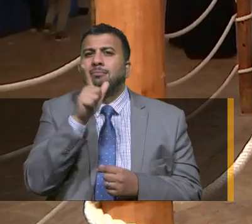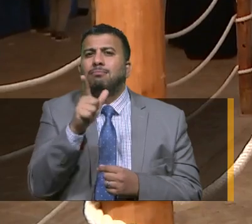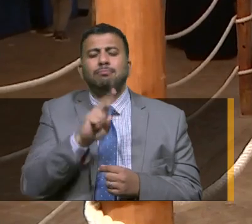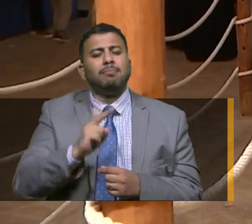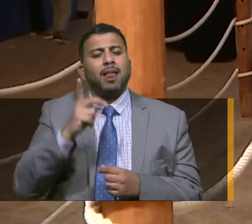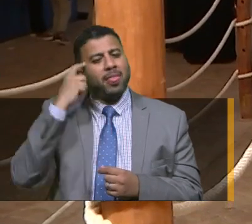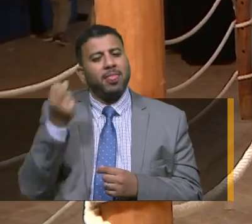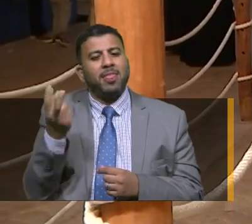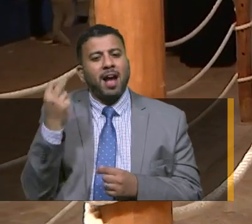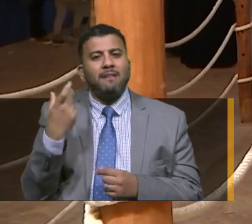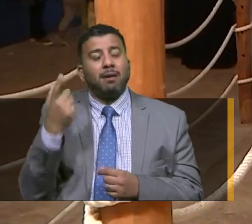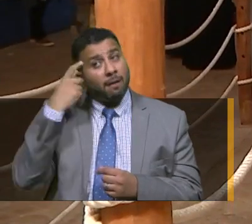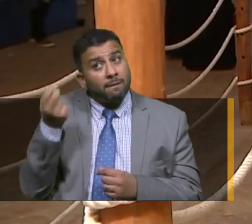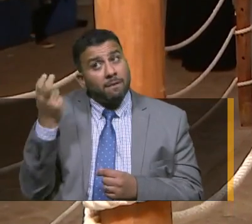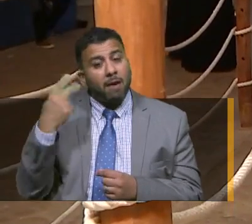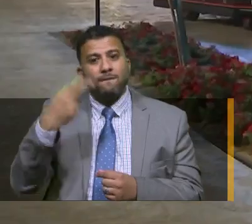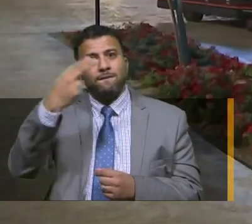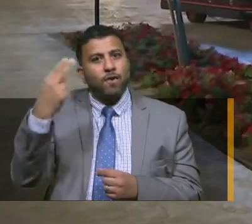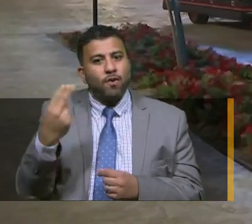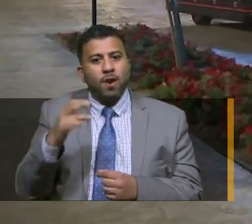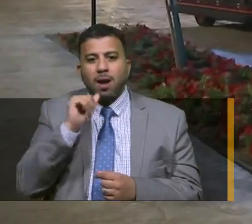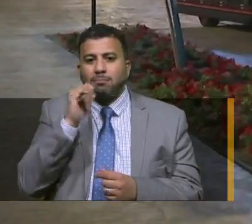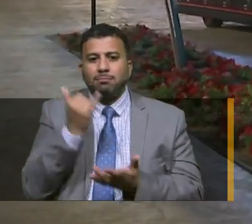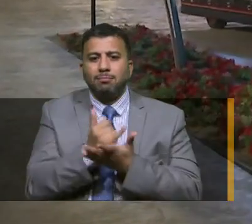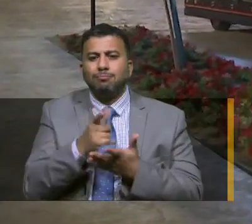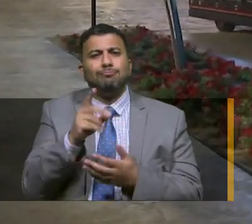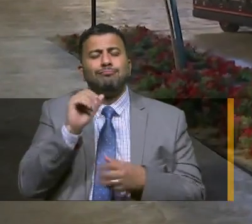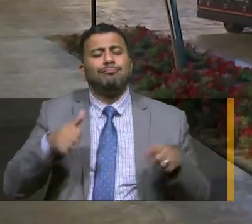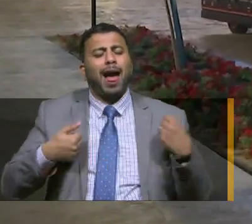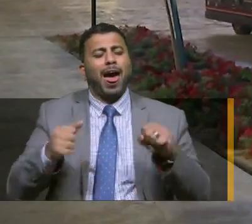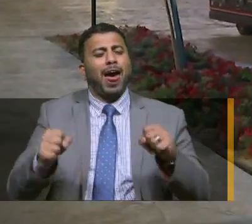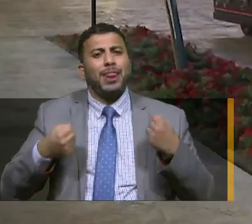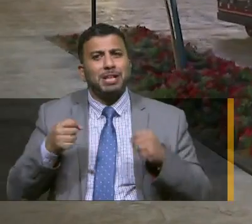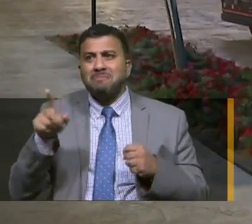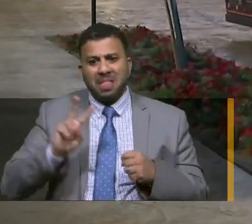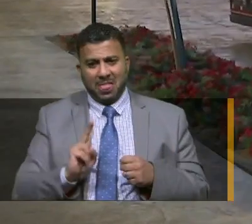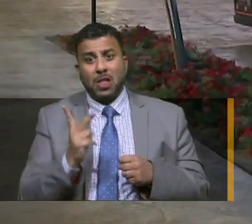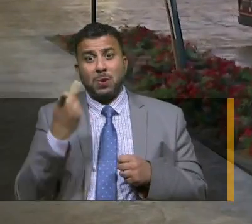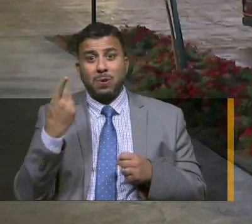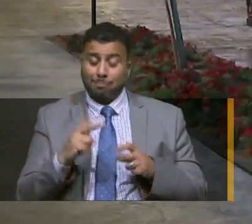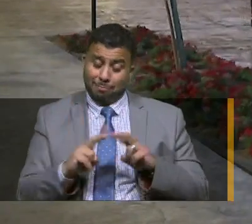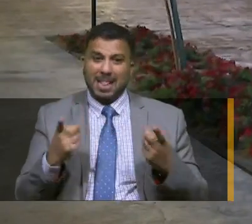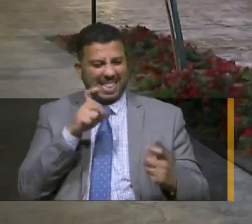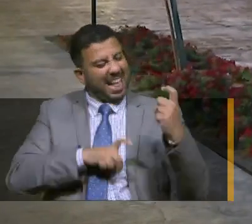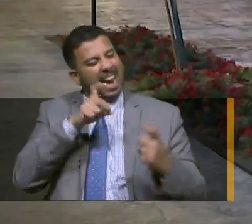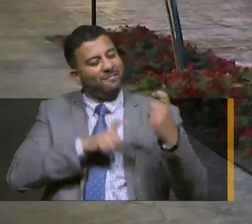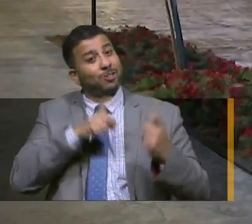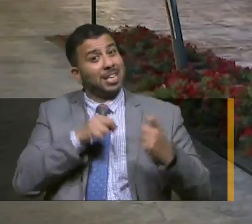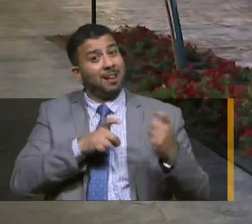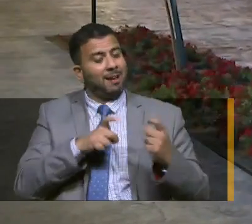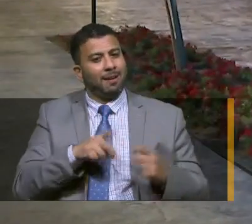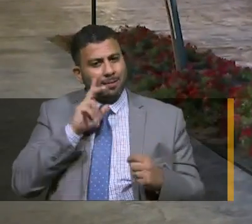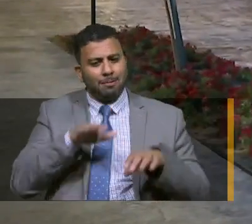مختلف الثقافات والأفكار والفنون، سيحمل المنتزه بعد تطويره بعدا تنافسيا لافتا